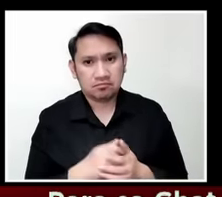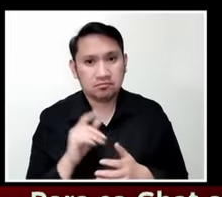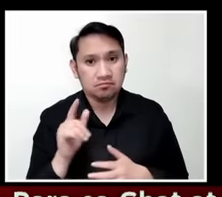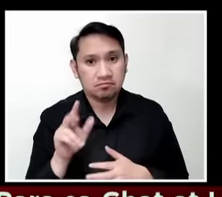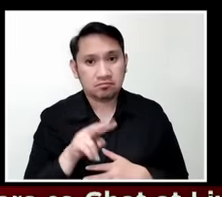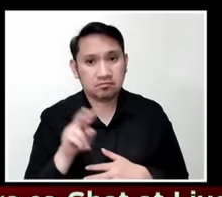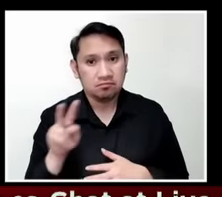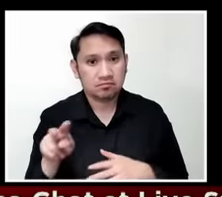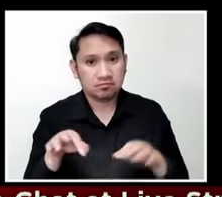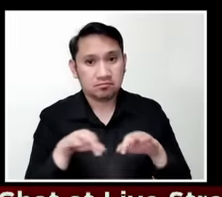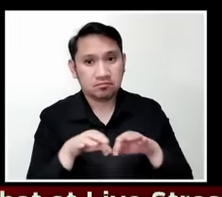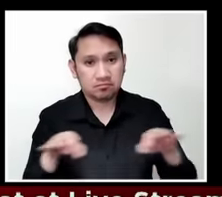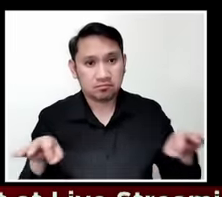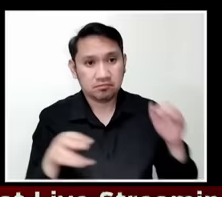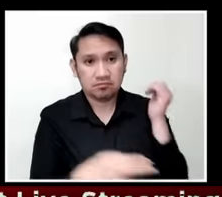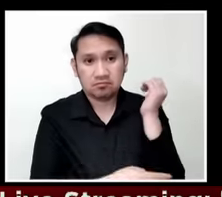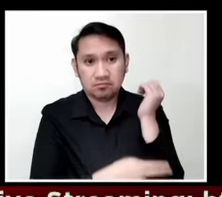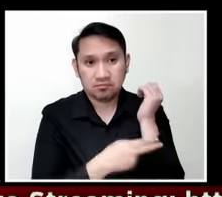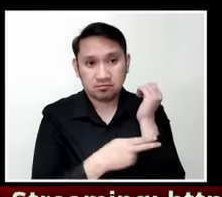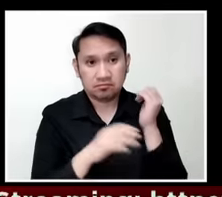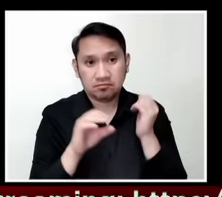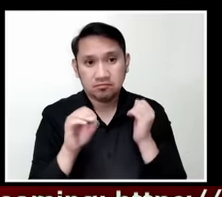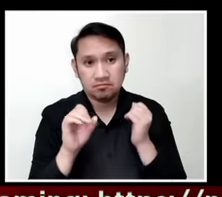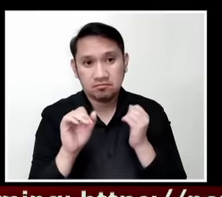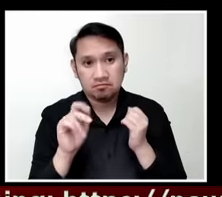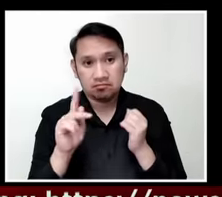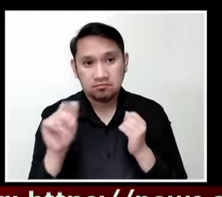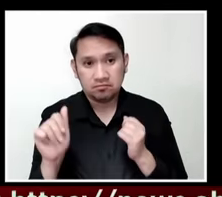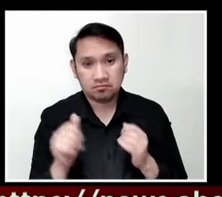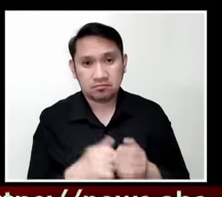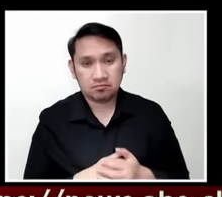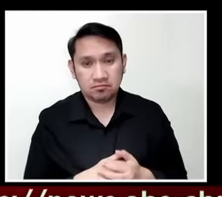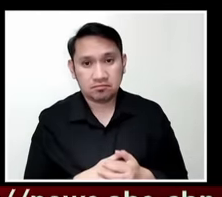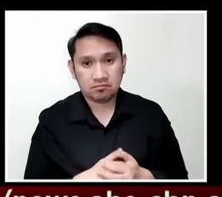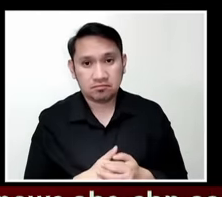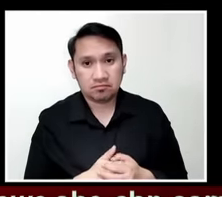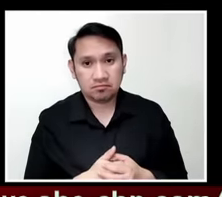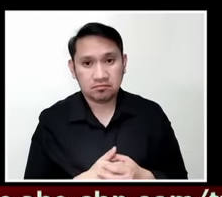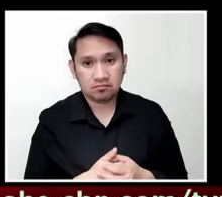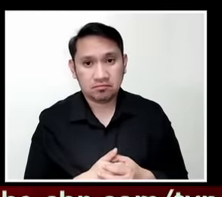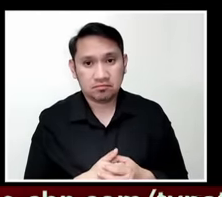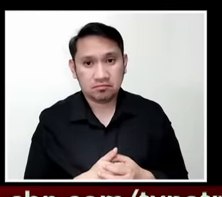floor sila ng hotel sa Osaka nang mangyari ang pagyanig.